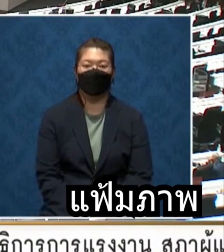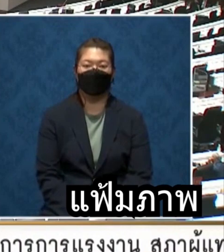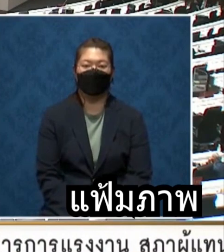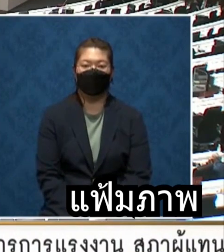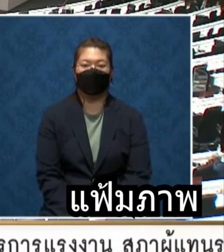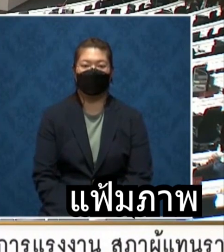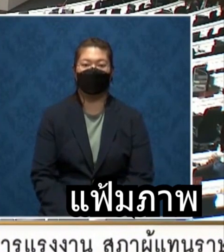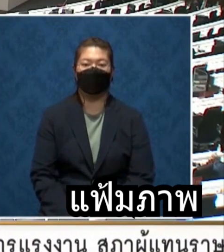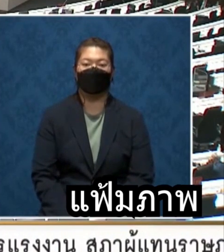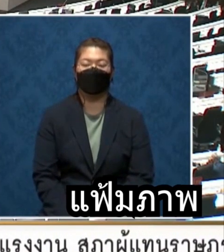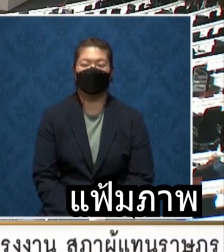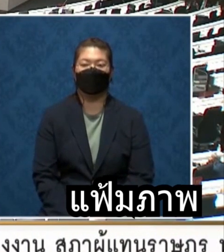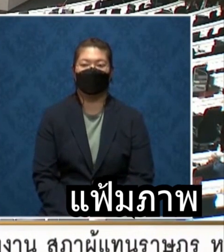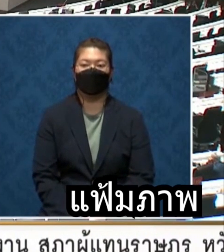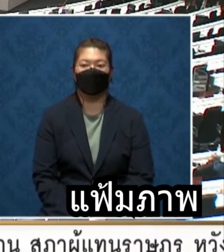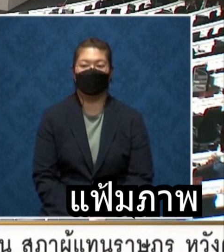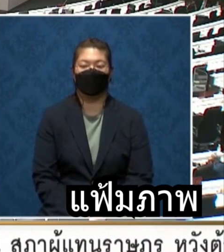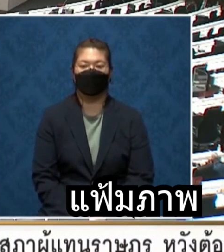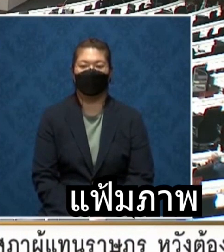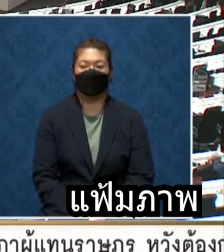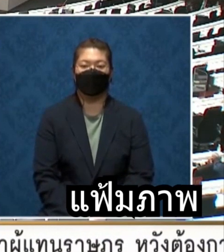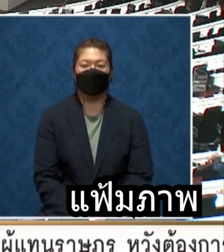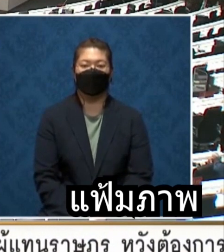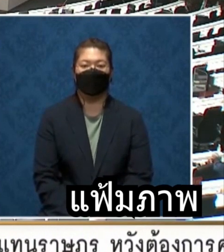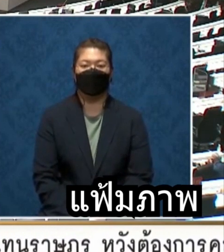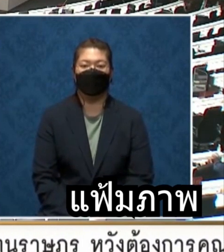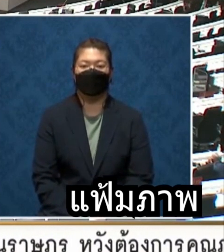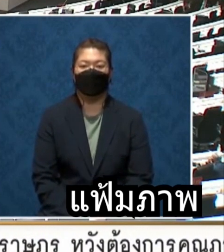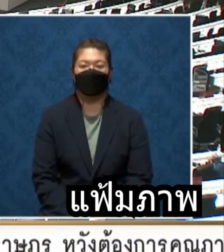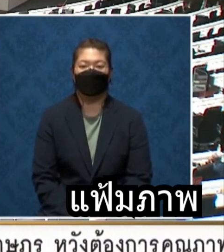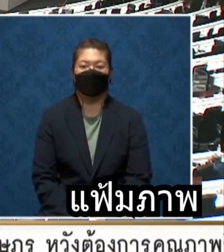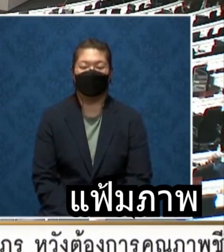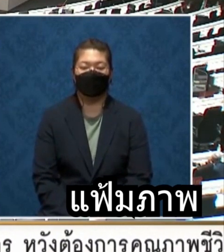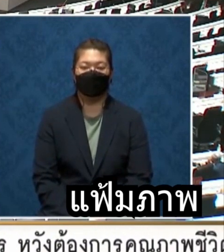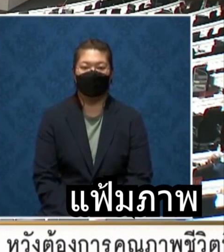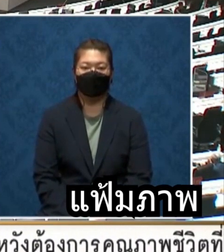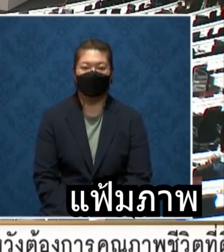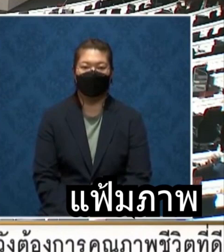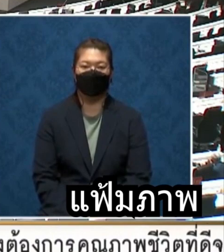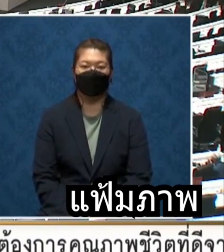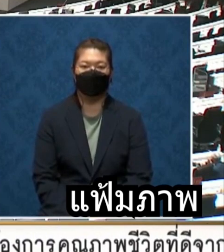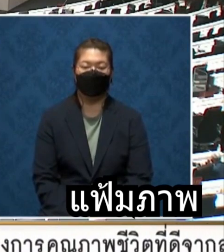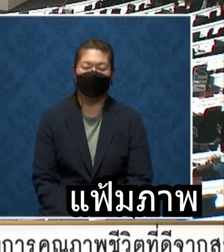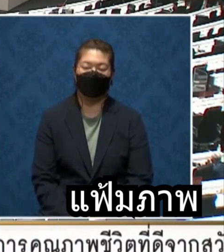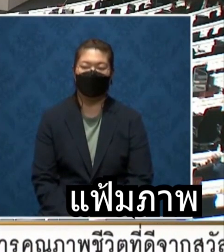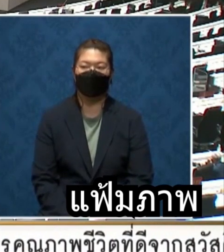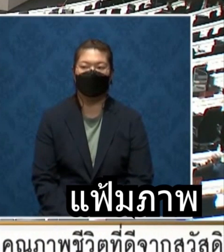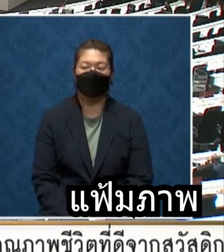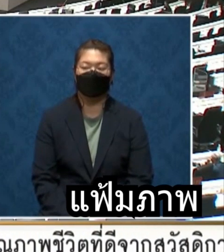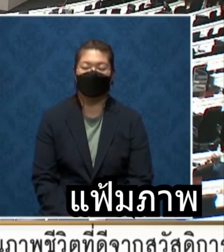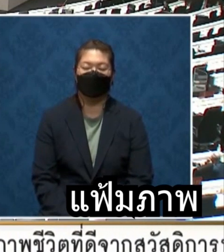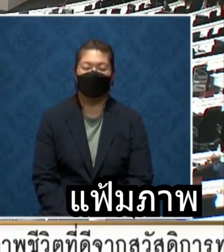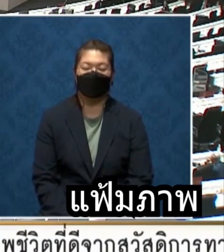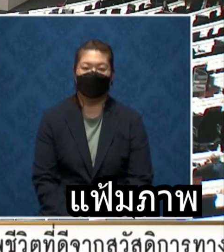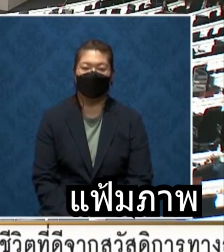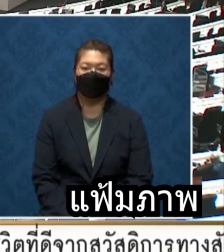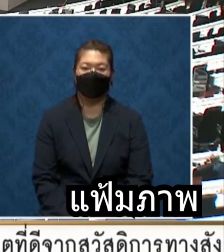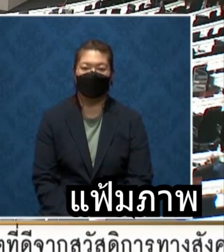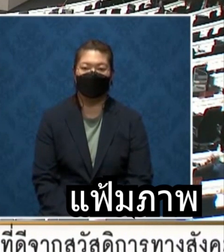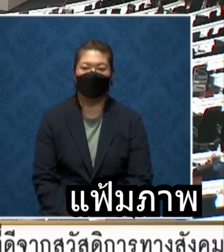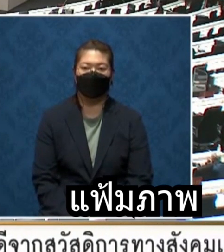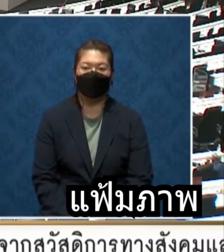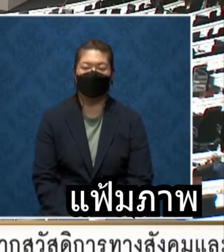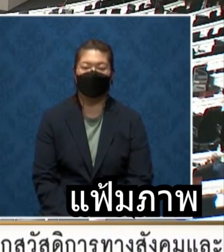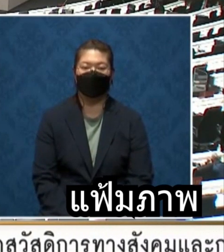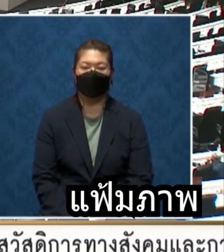2ทำหน้าที่ประธานที่ประชุมซึ่งเป็นวาระพิจารณาเรื่องที่กรรมธิการพิจารณาแล้วเสร็จเช่นยัตตินะครับเพื่อพิจ